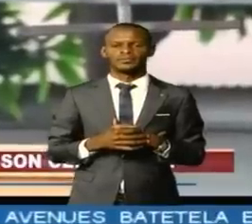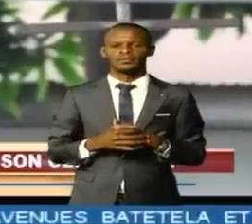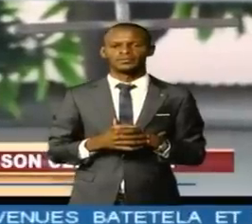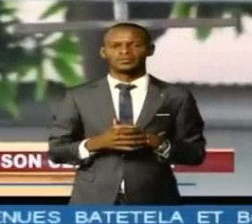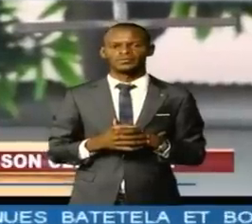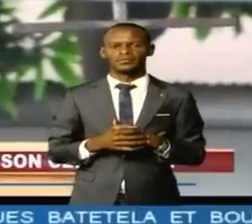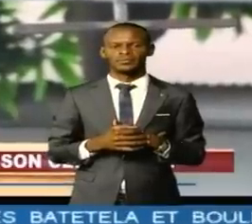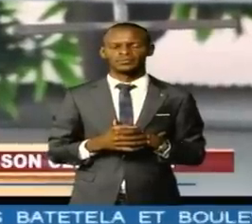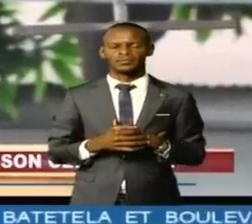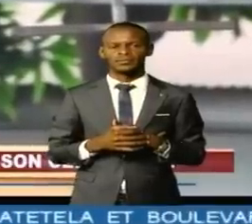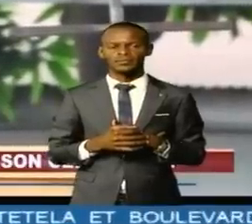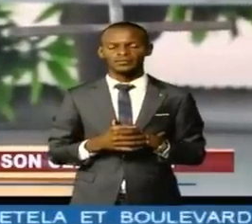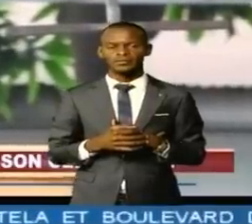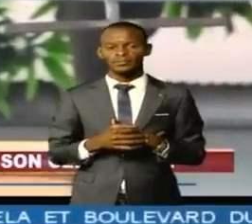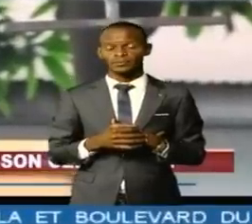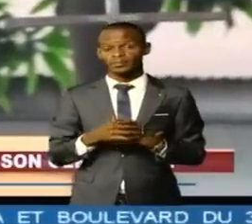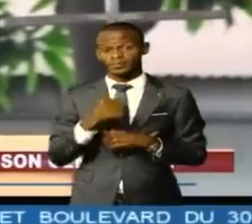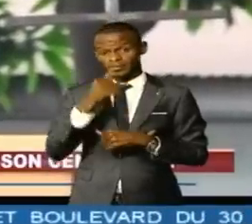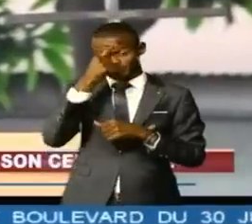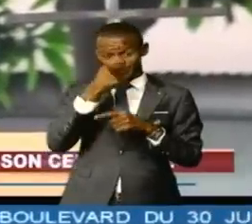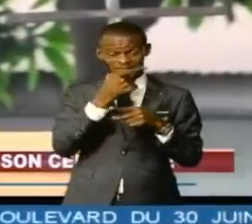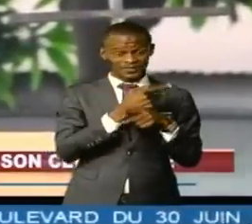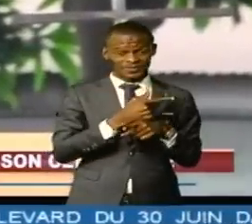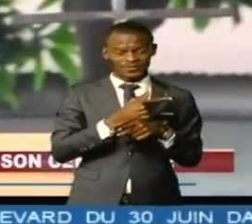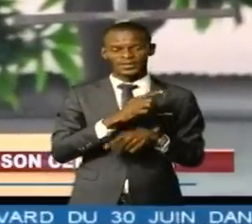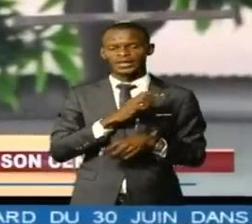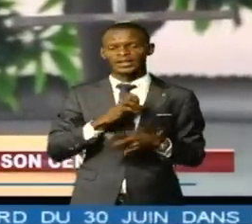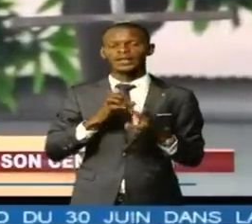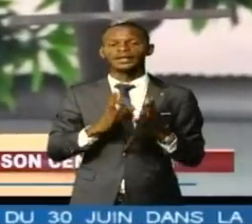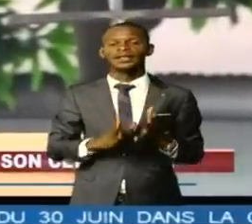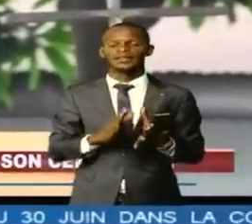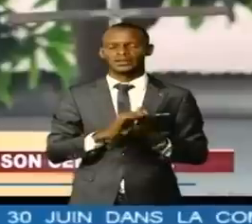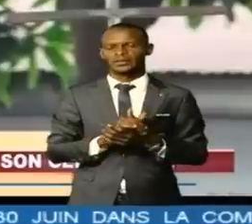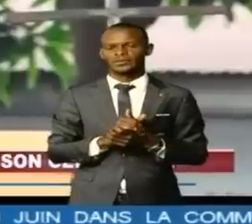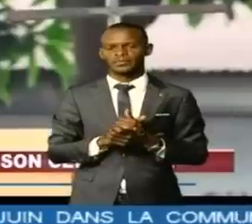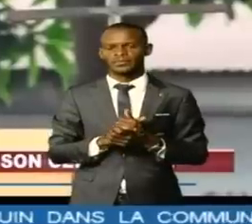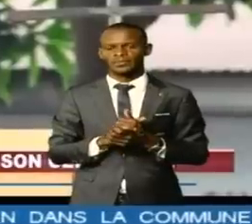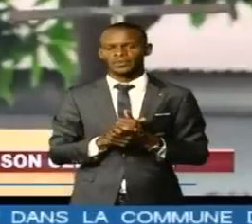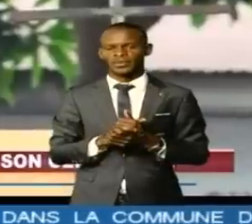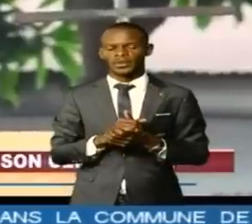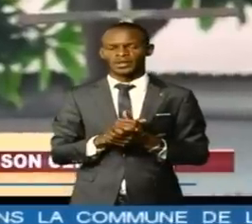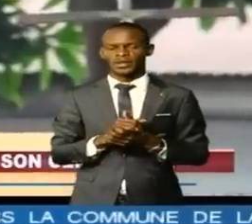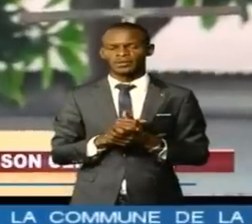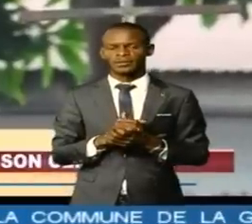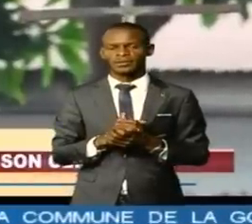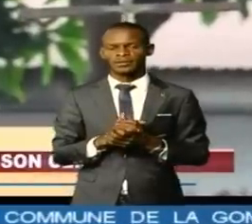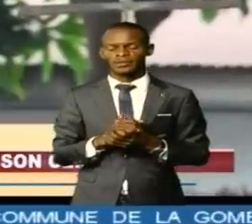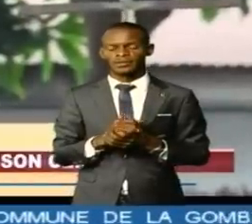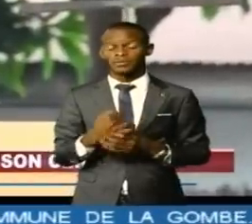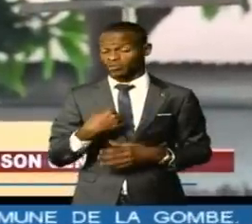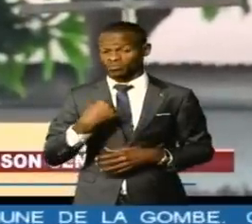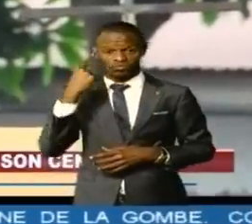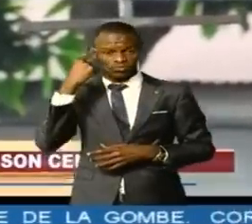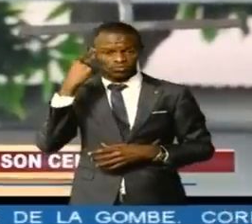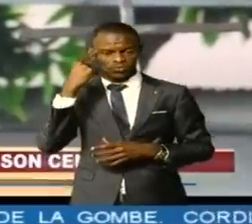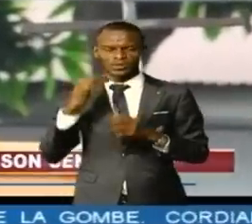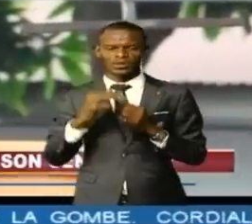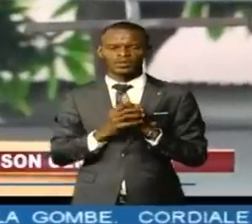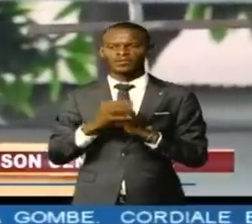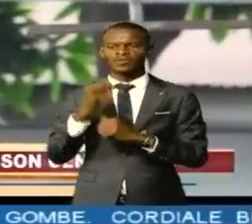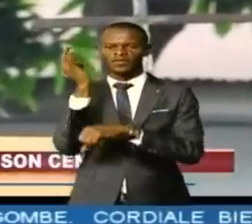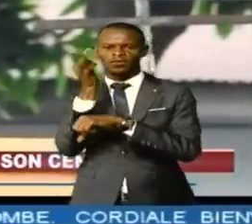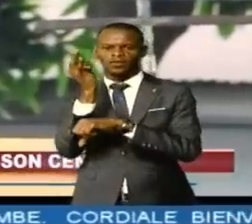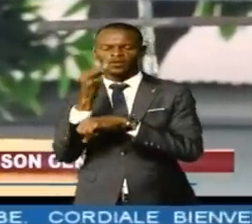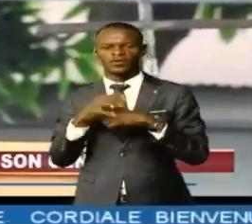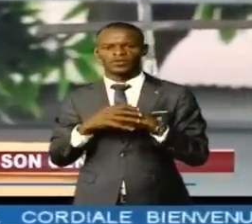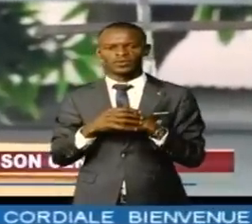Papa qui va Christou. Dans sa vie, c'est un mikanga ya centre, il y avait tombé un landa. Il y en a qui s'il y a nene, il y a centenaire, il y